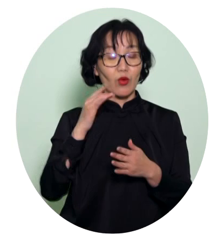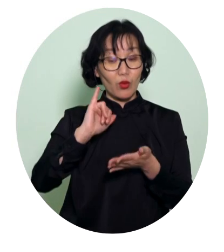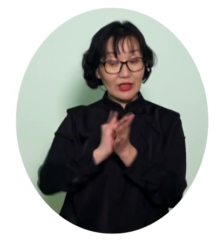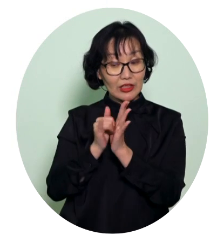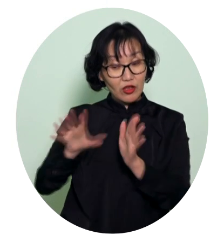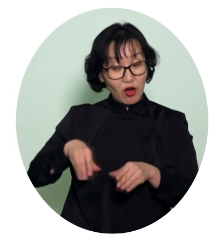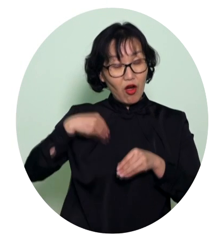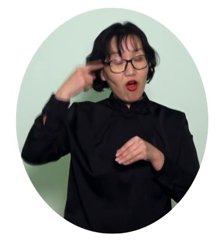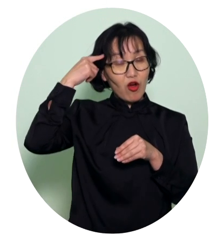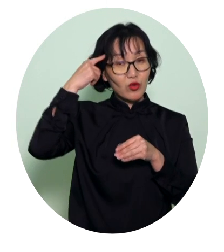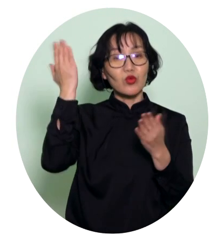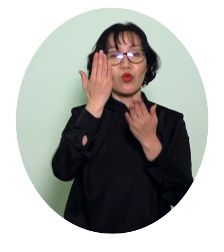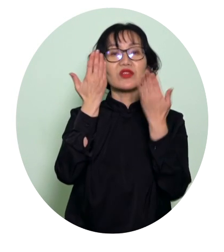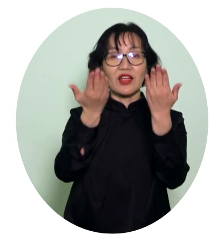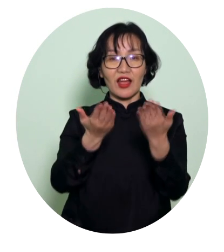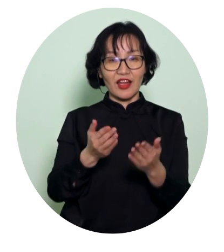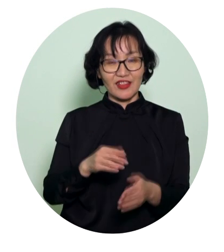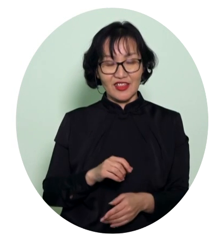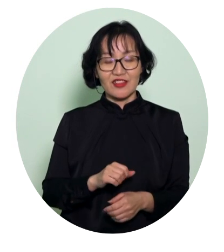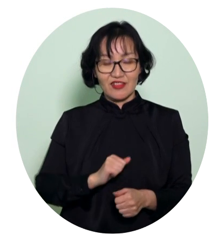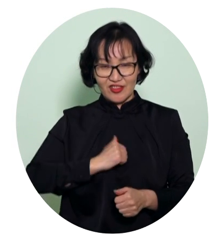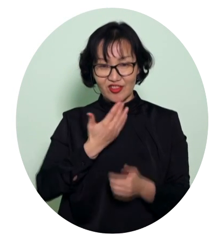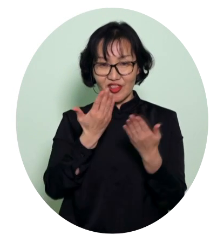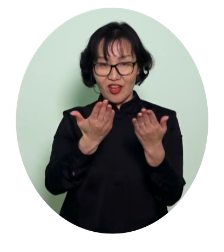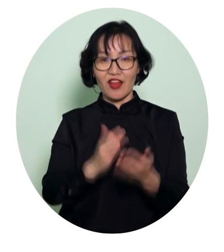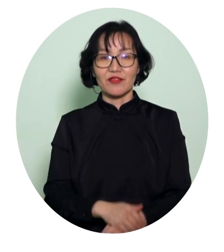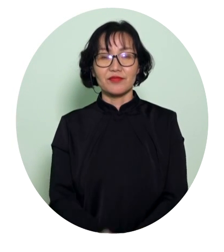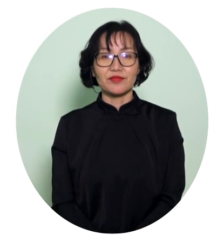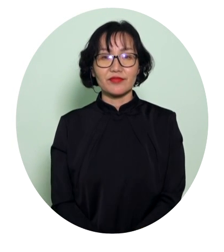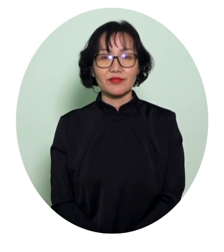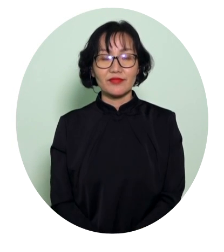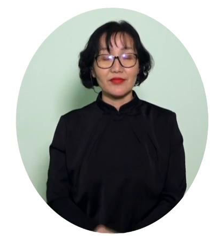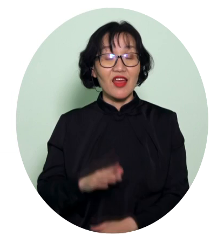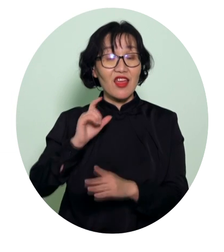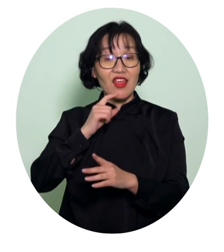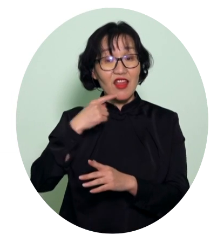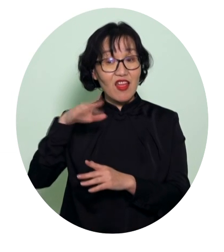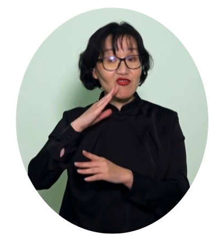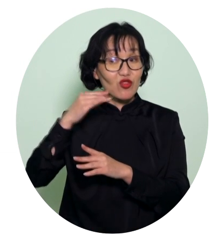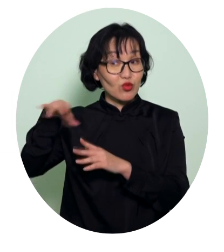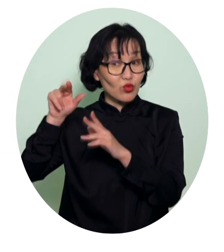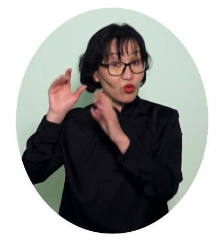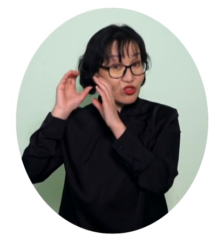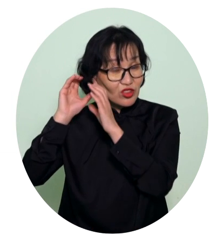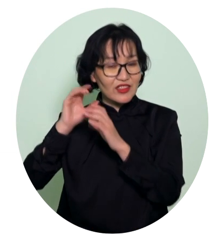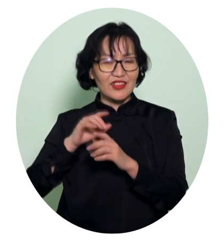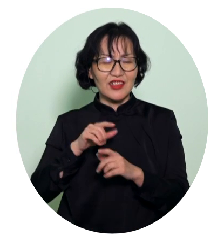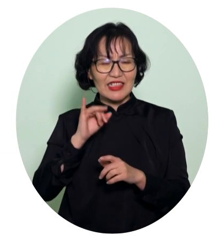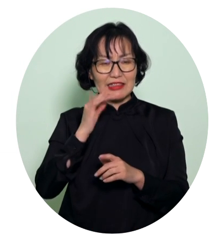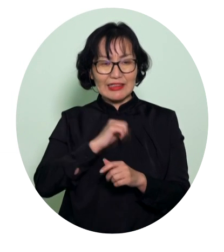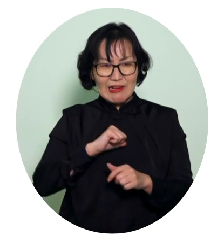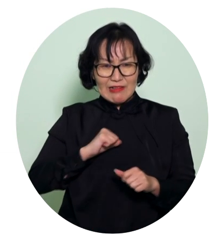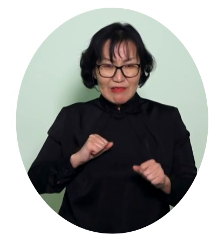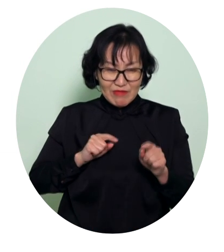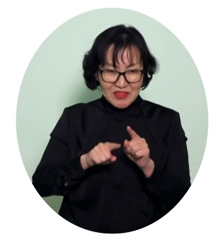санаагаа ойлгуулахар уншихыг хичээгээрэй хүүхдүүдээ. Ихийнхэн дуг сонссон эсгэл даг сум